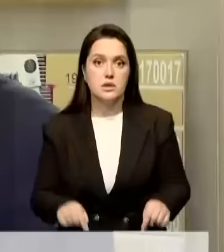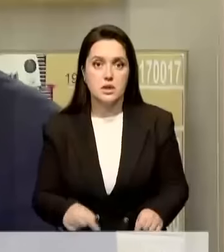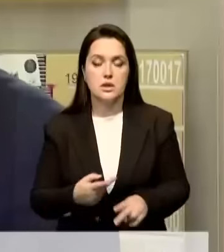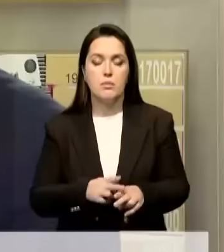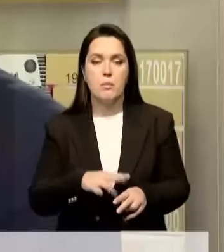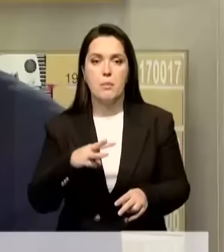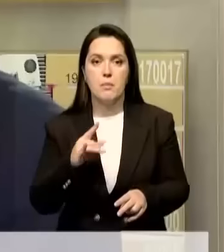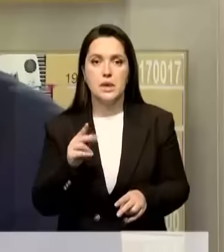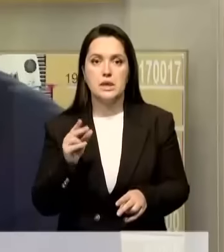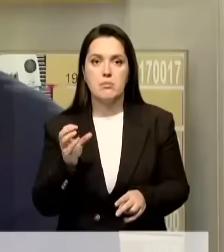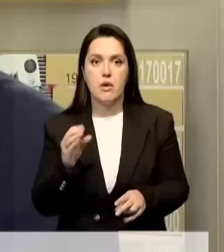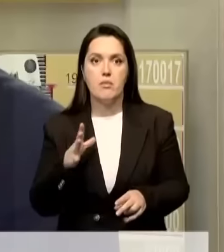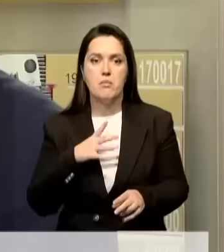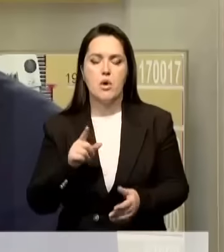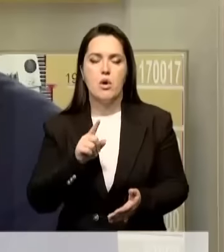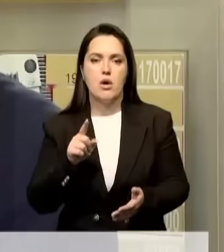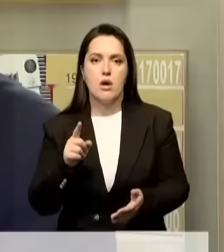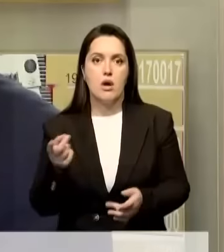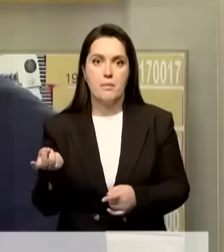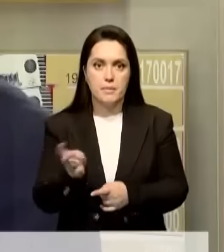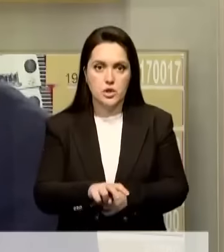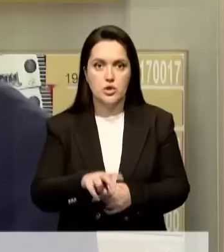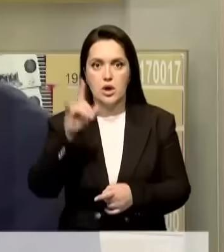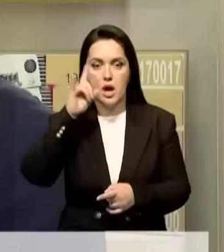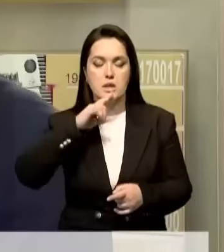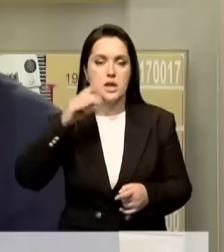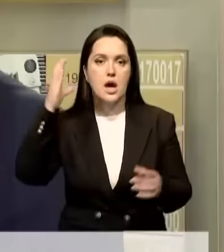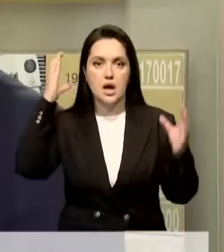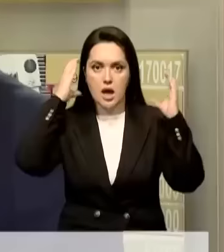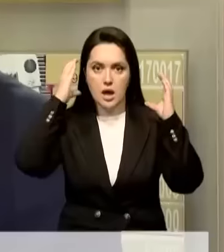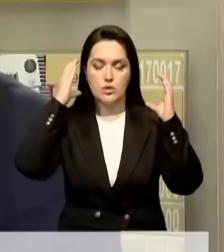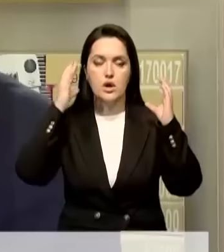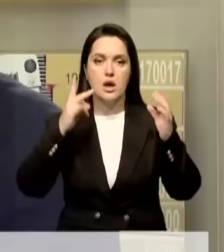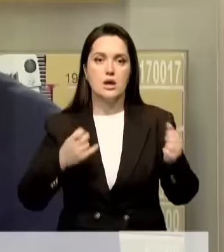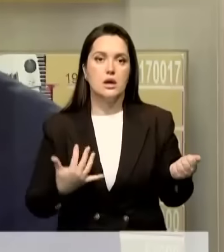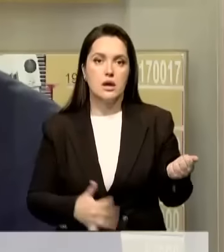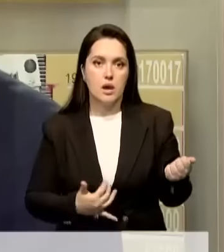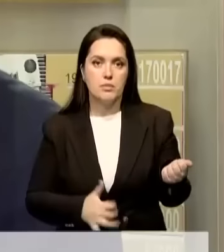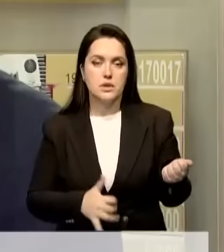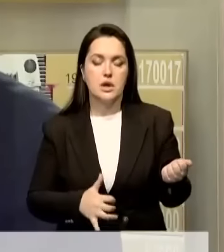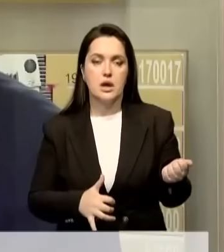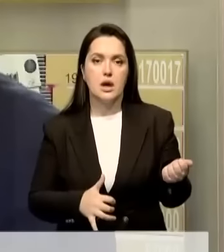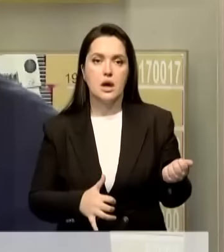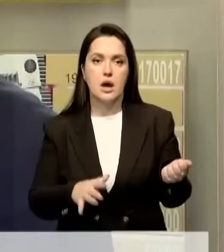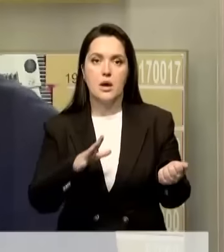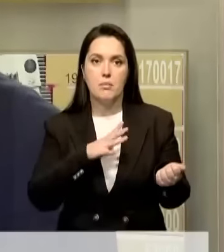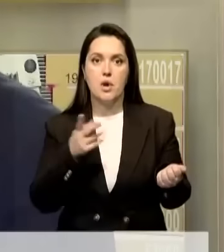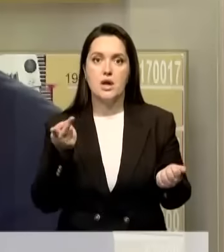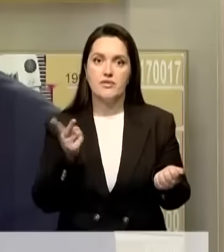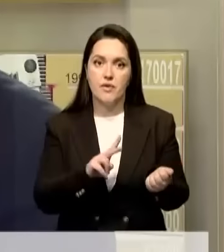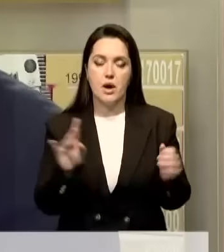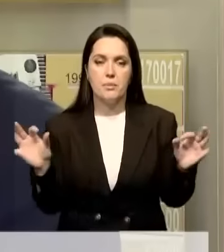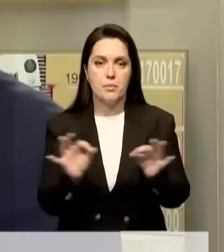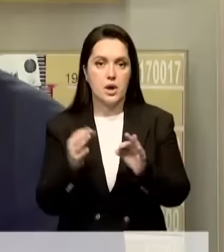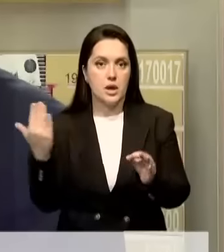Махтыбаев, он исполнил свой долг. Он пришел в казахское радио и на кобызе исполнил, на колхозе исполнил два кюя